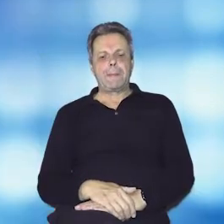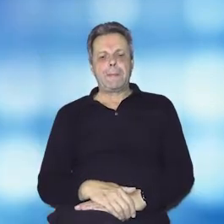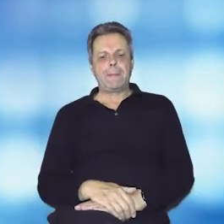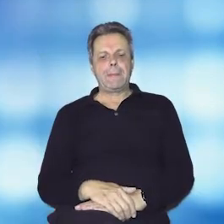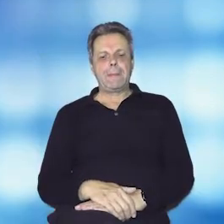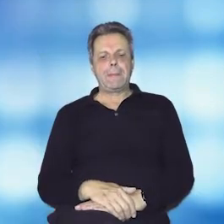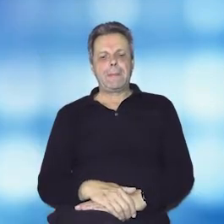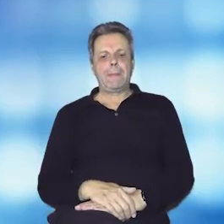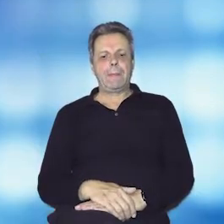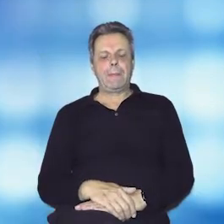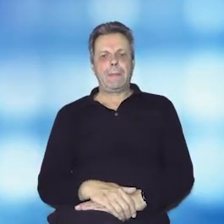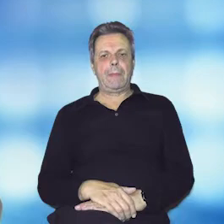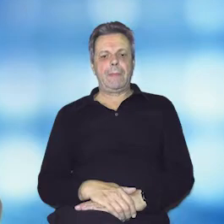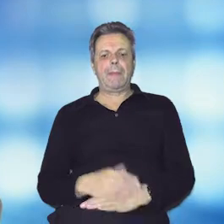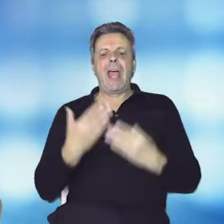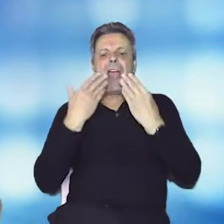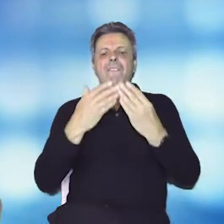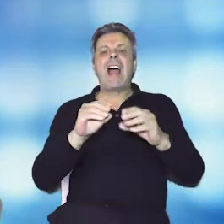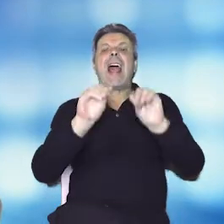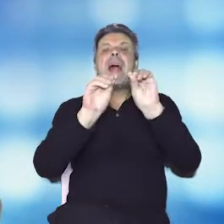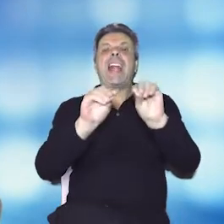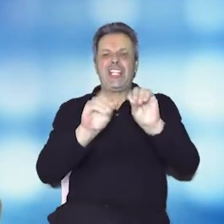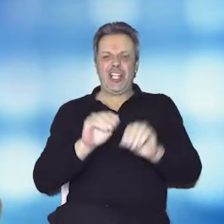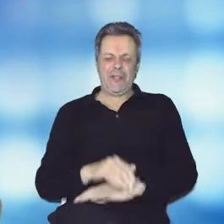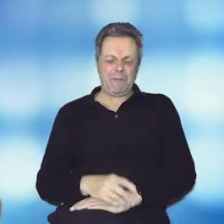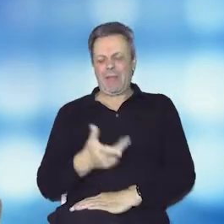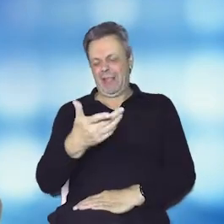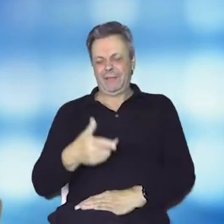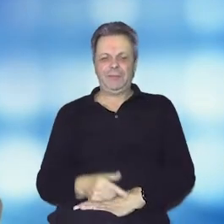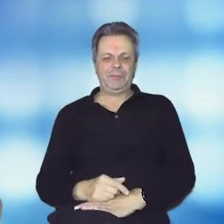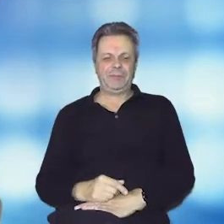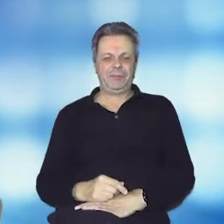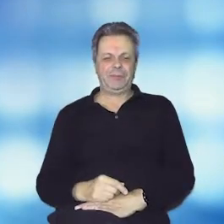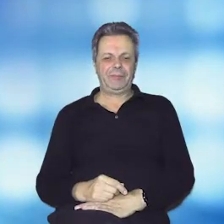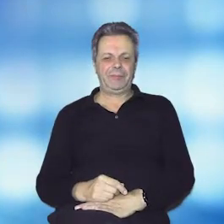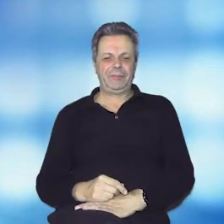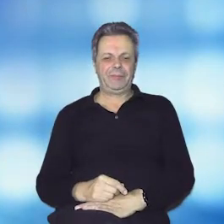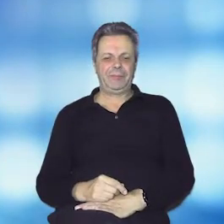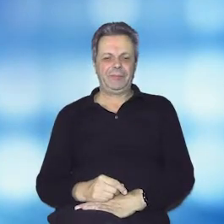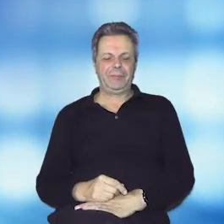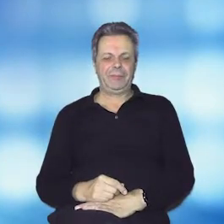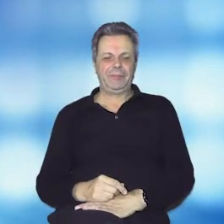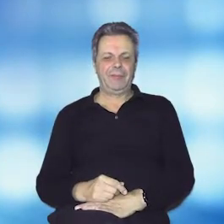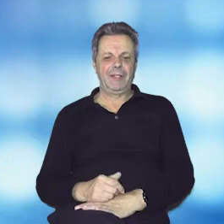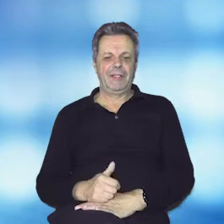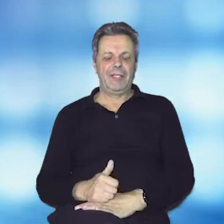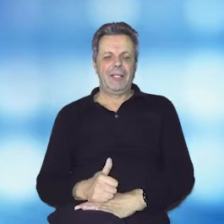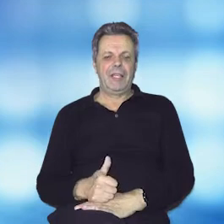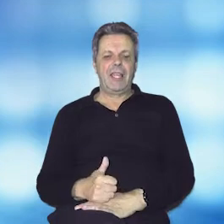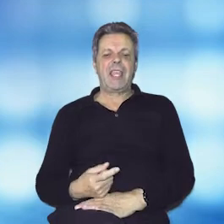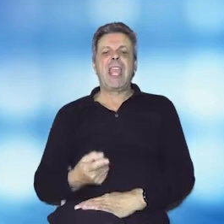Dečki iz režije, hvala na poticaju. Jedno